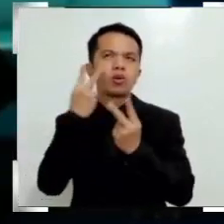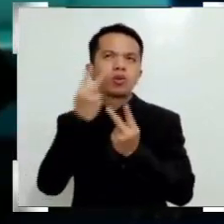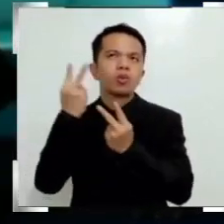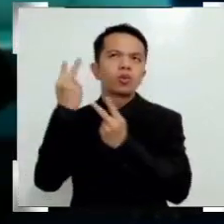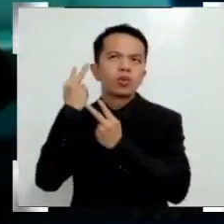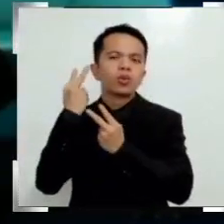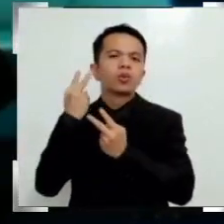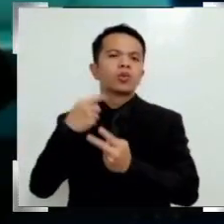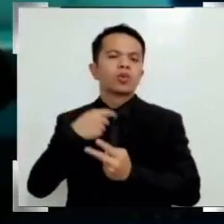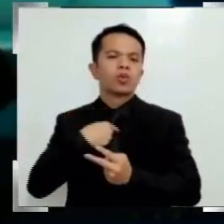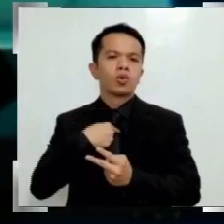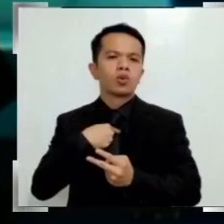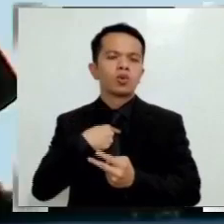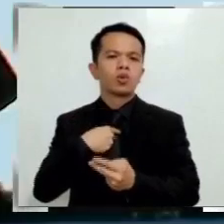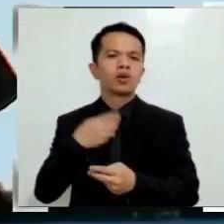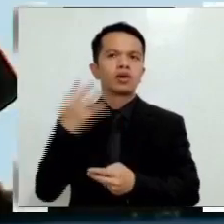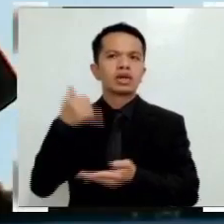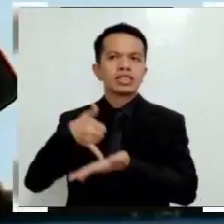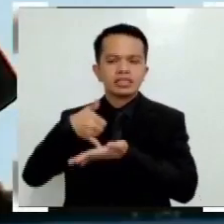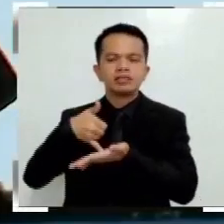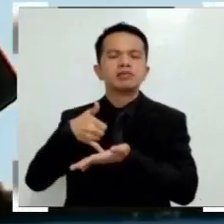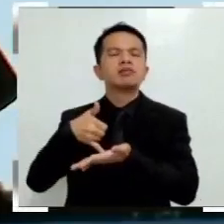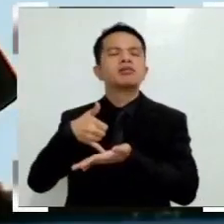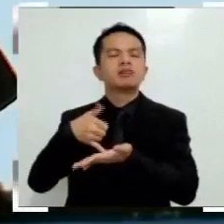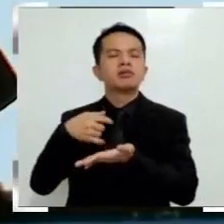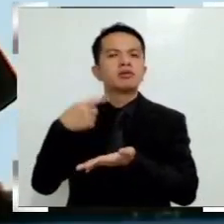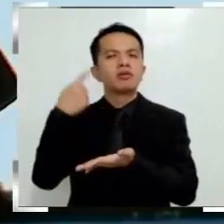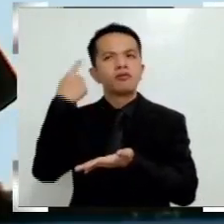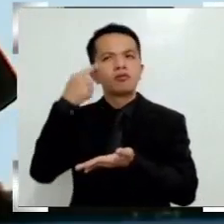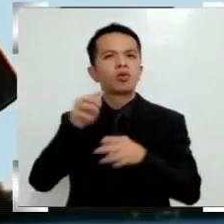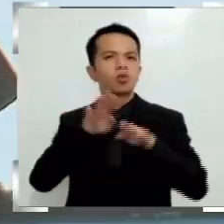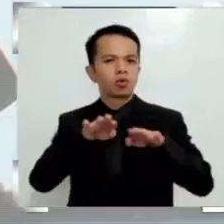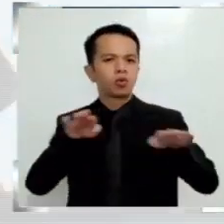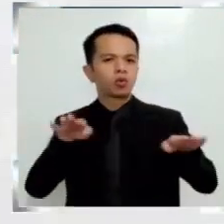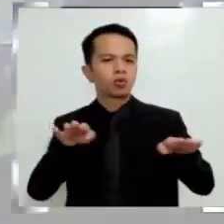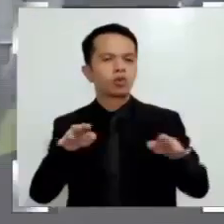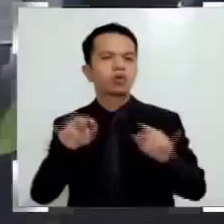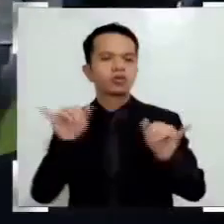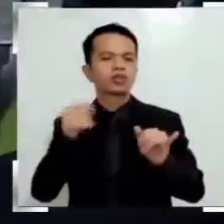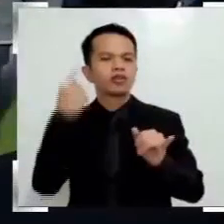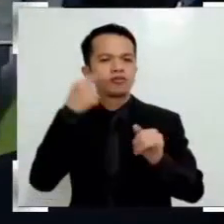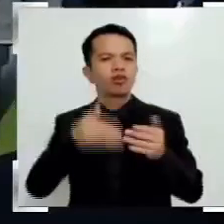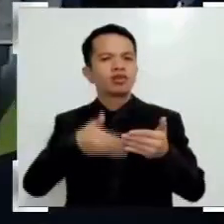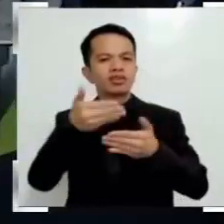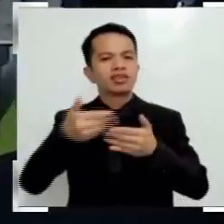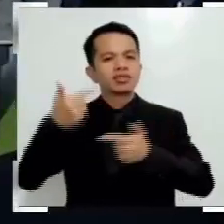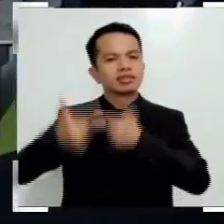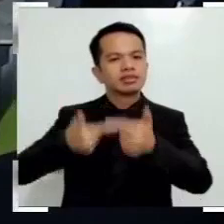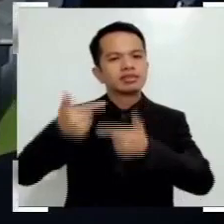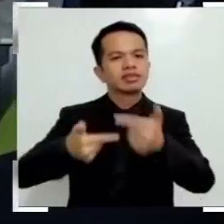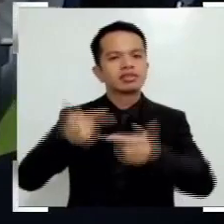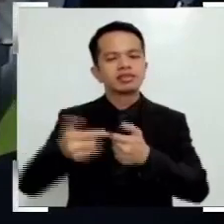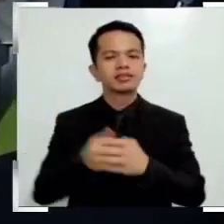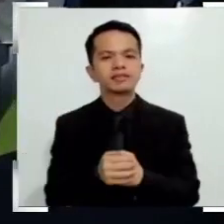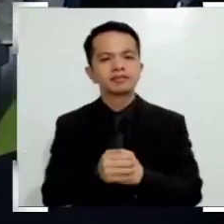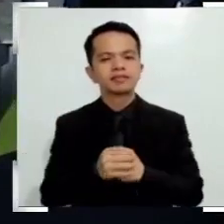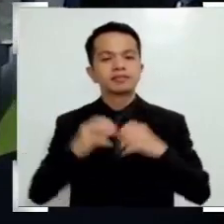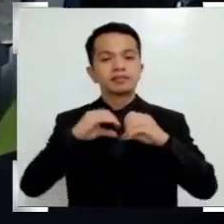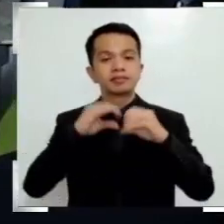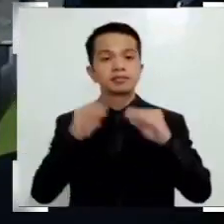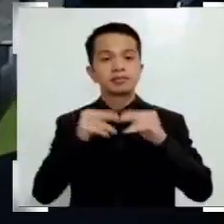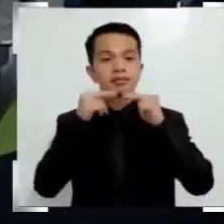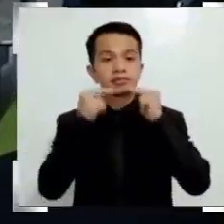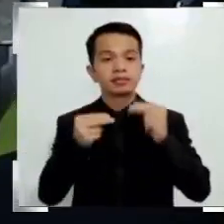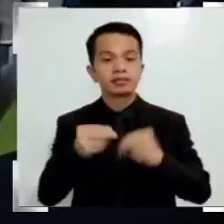it to the children. I owe it to the next generation. Para sa GMA Integrated News,